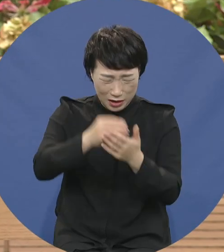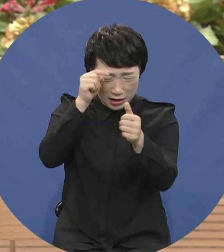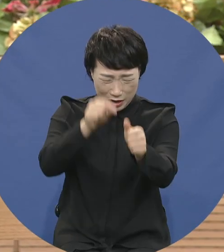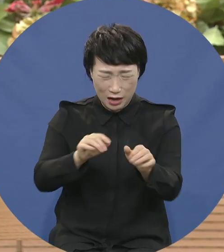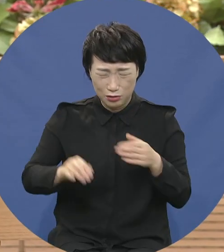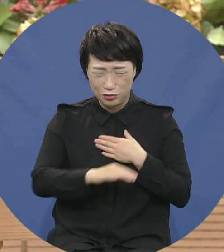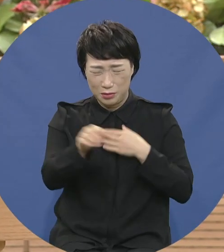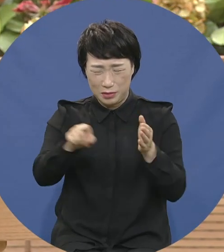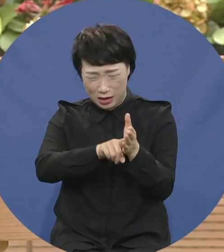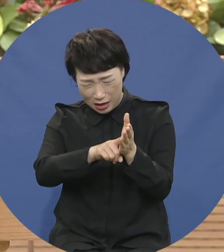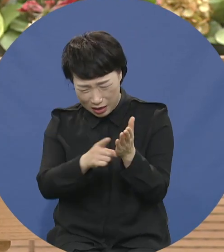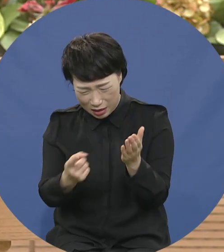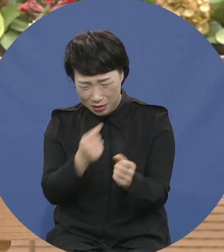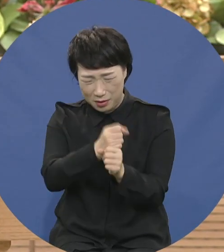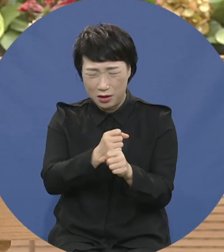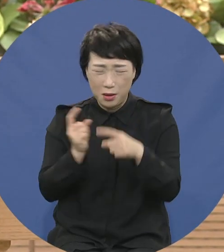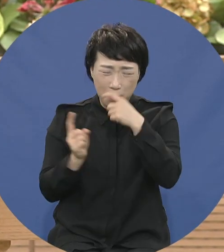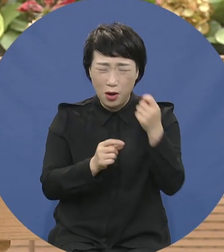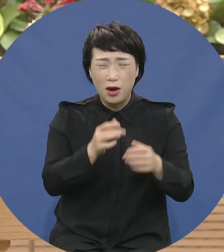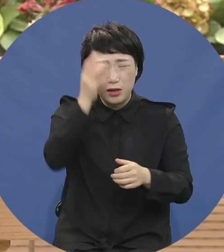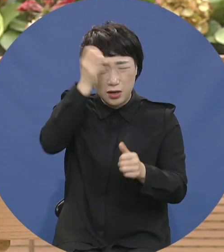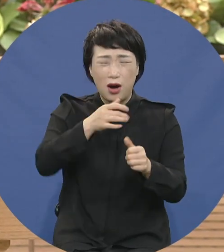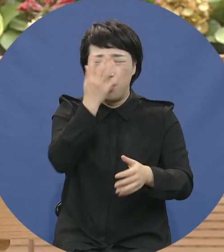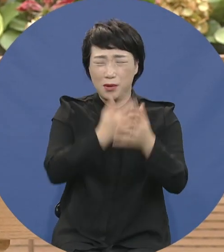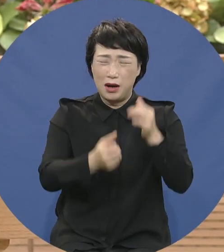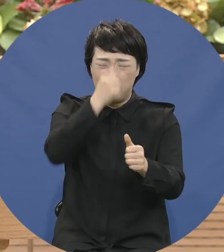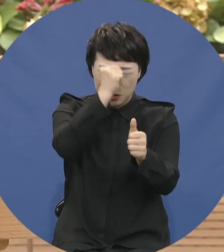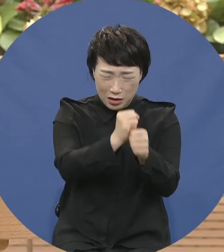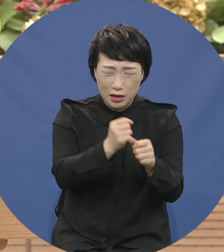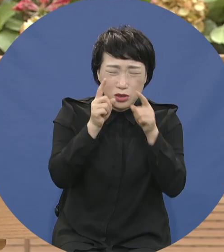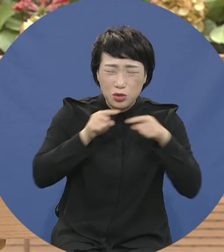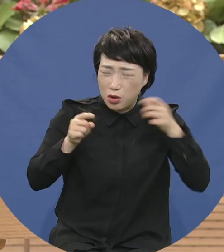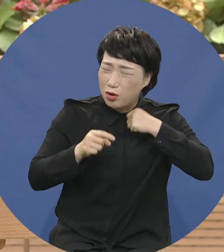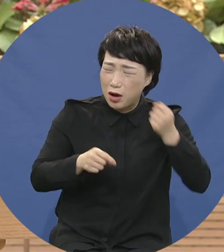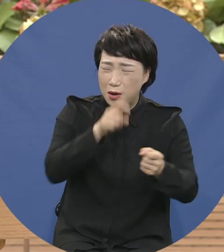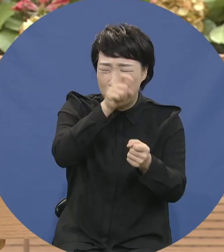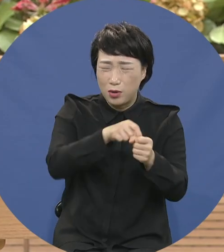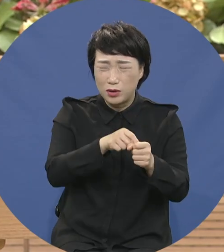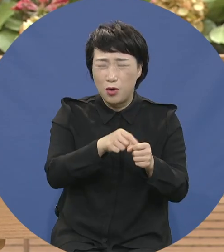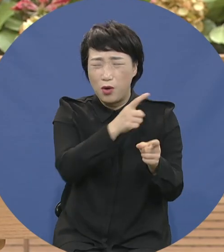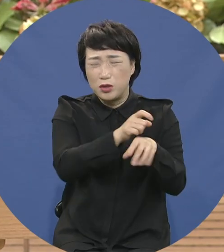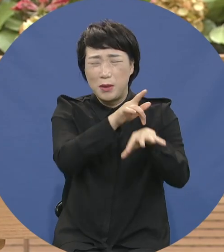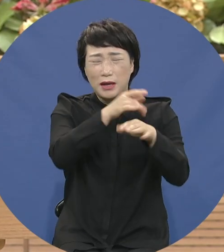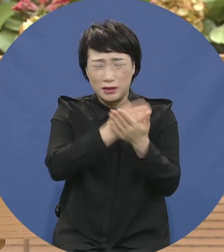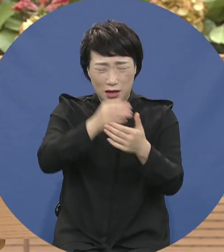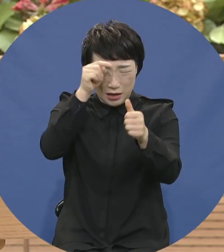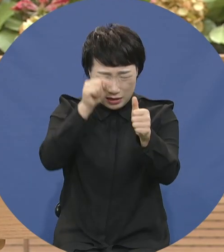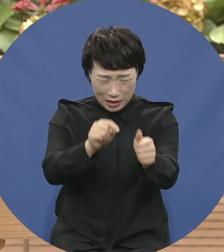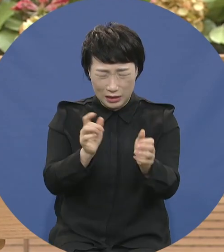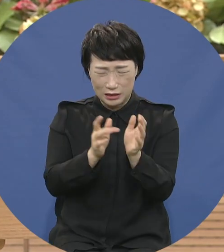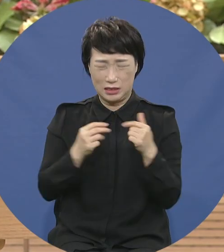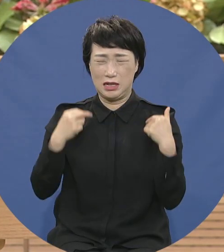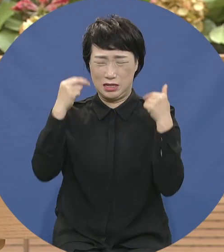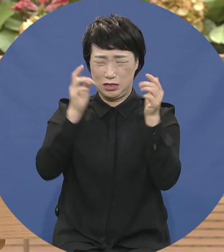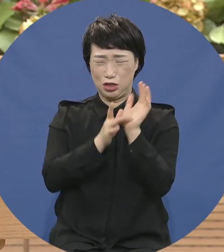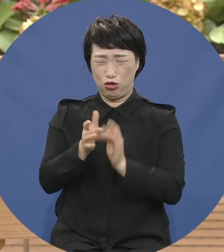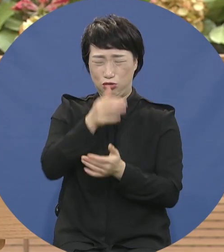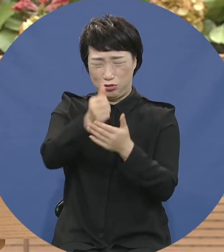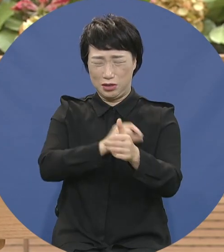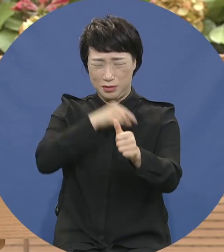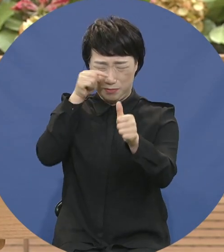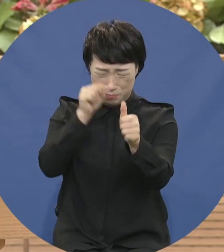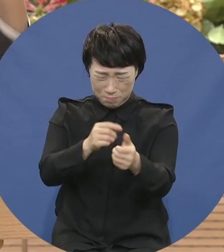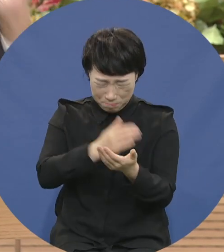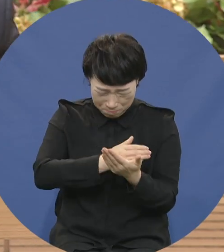만들어 미혹하는 영으로 화인마저 지옥으로 데리고 가려는 원수야 떠나가라. 나사렛 예수 이름으로 명하노니